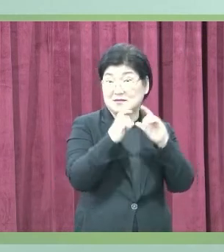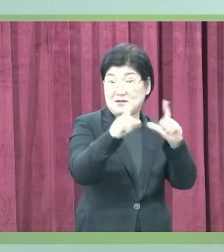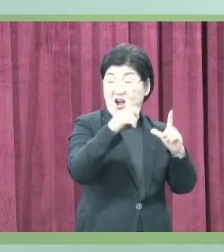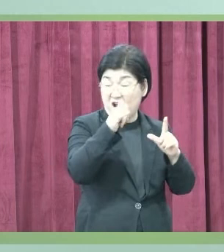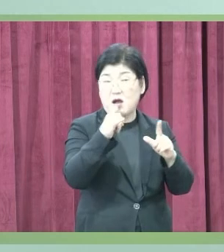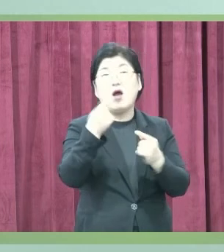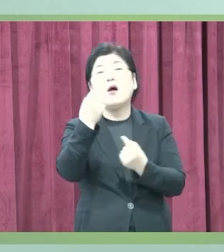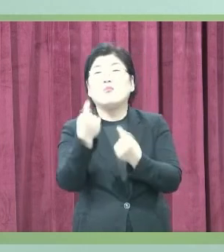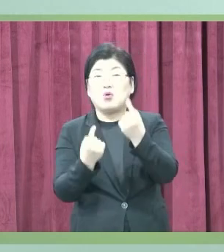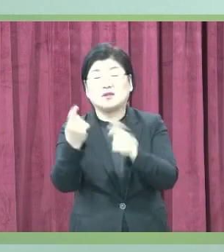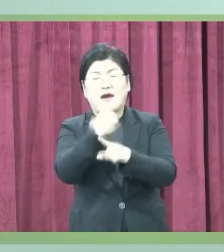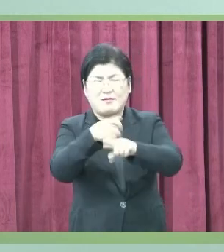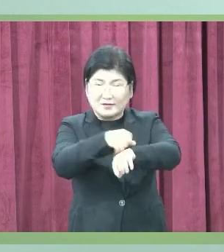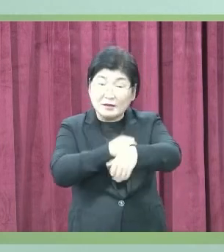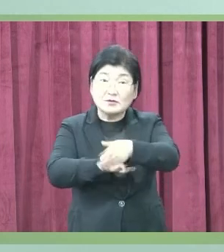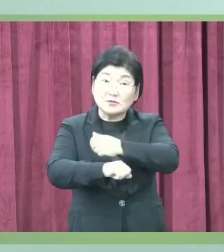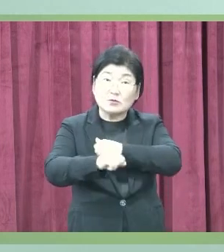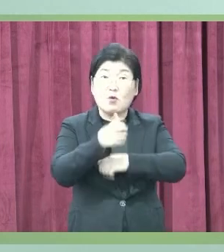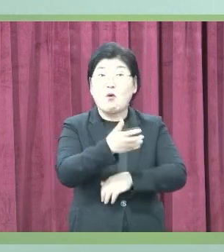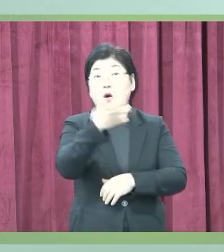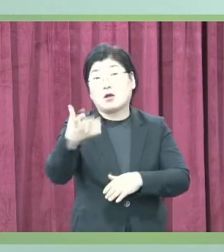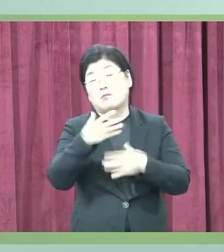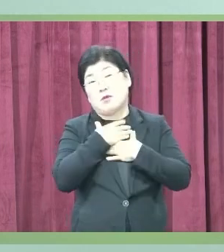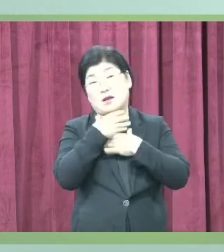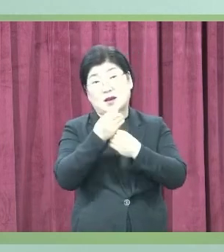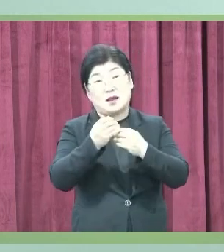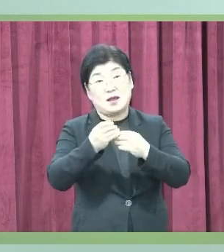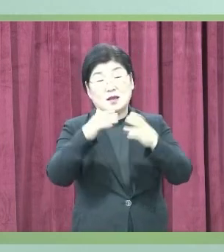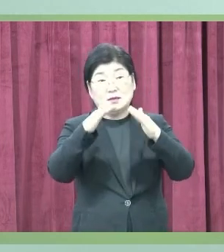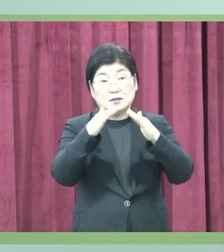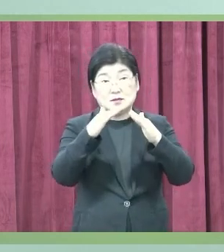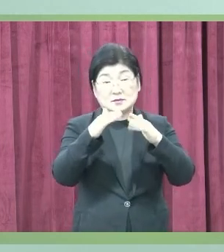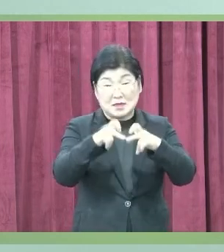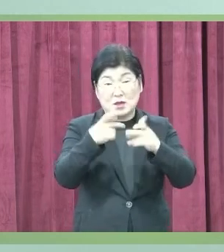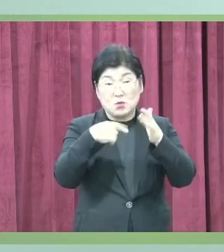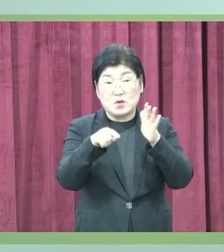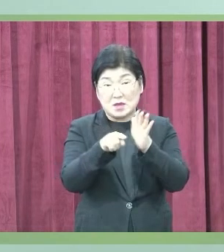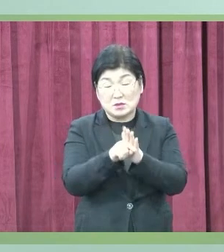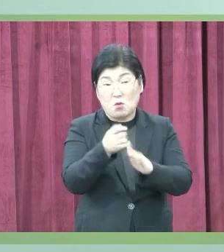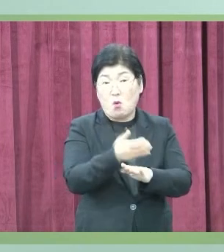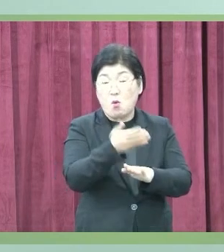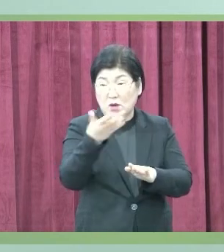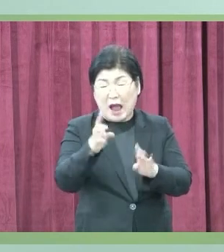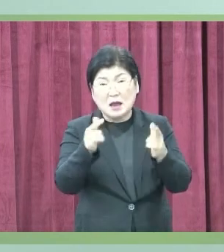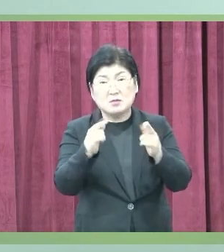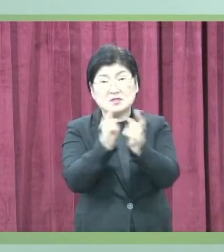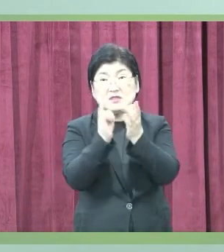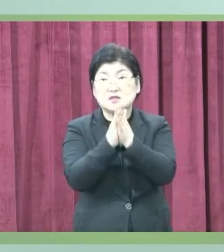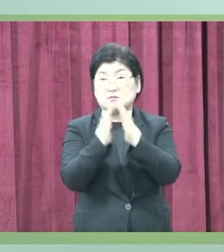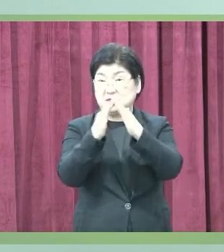조금 더 적극적으로 이동이 불편한 장애인 분들을 위해서는 이동 검진 서비스나 또 찾아가는